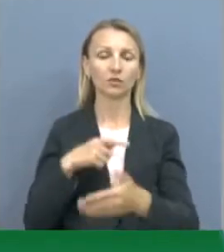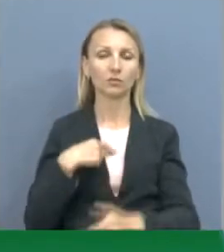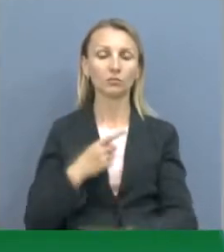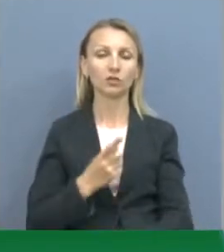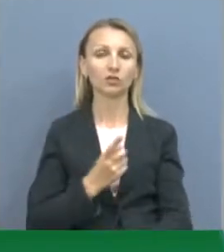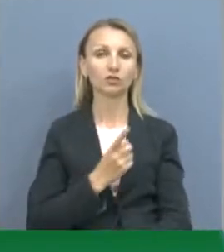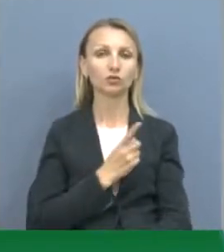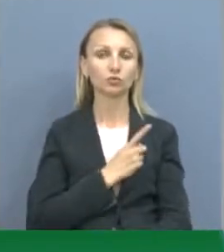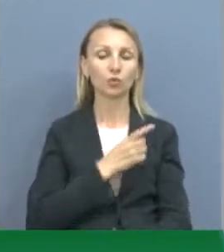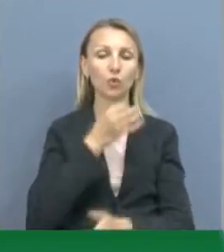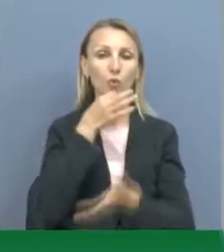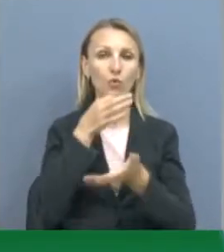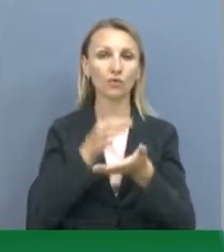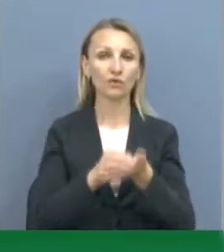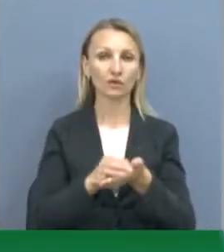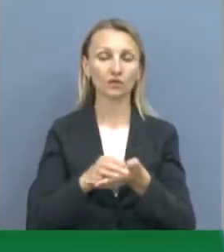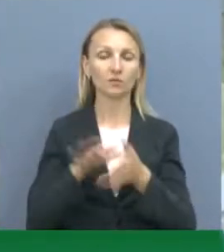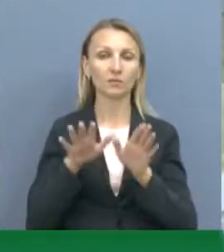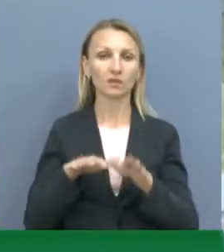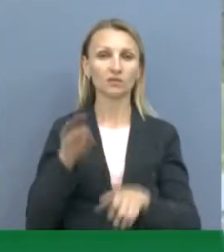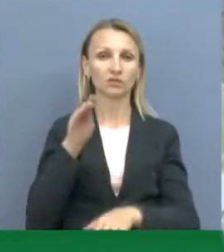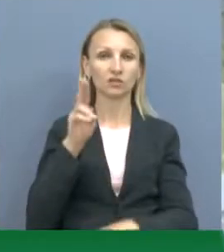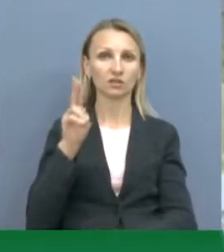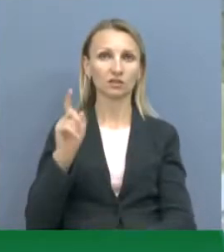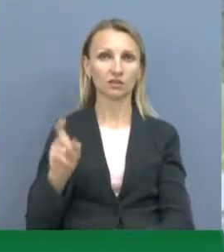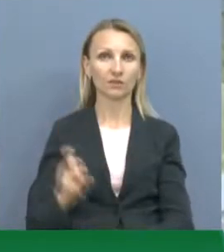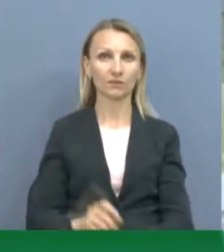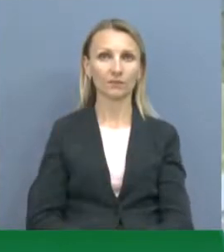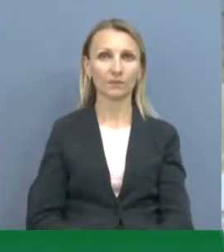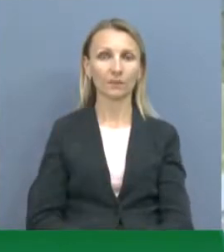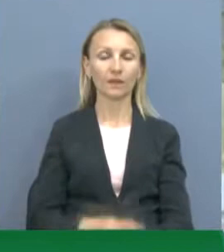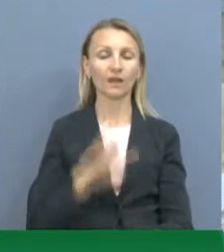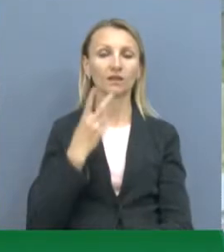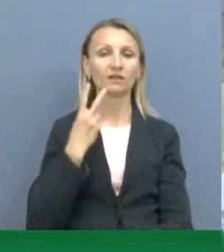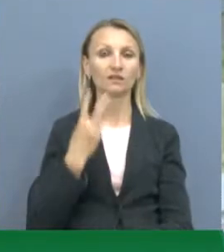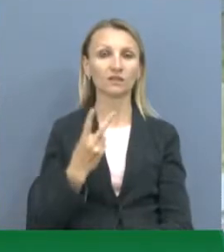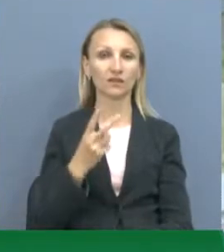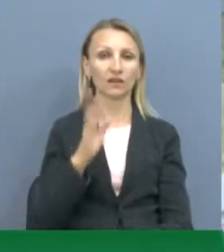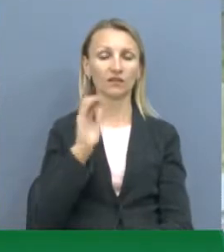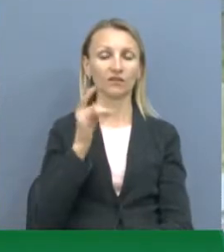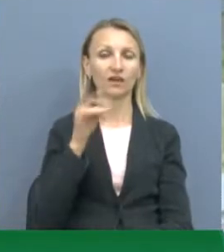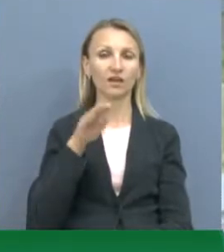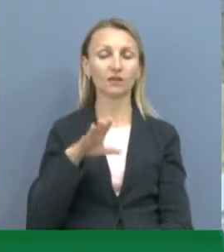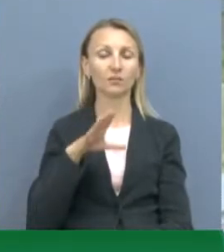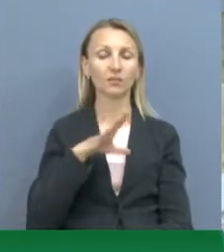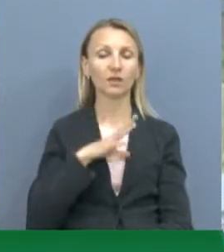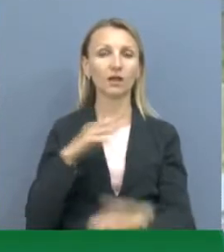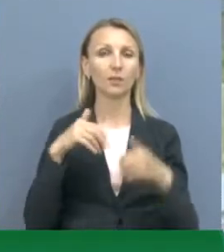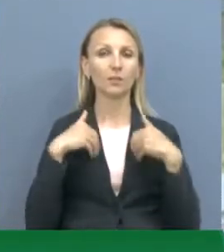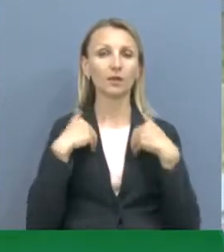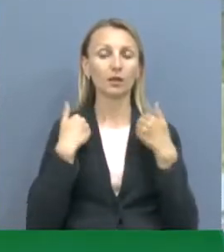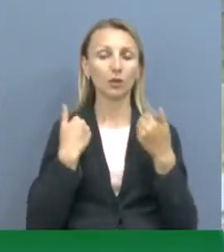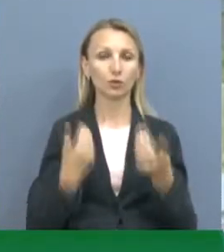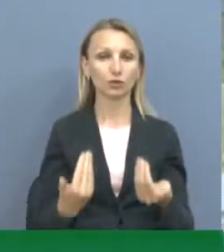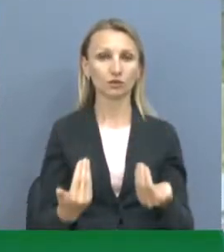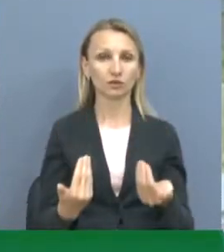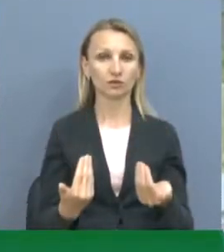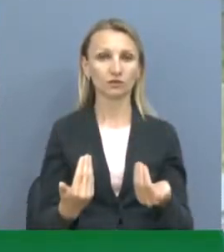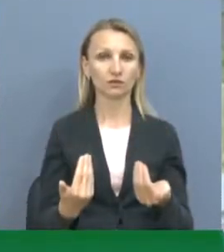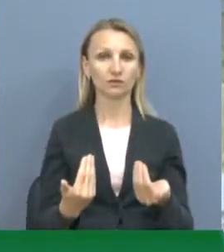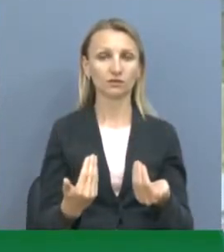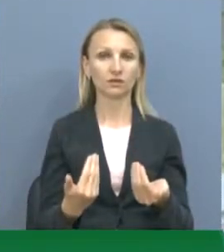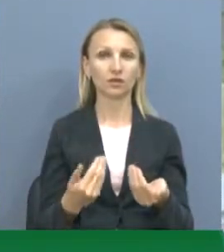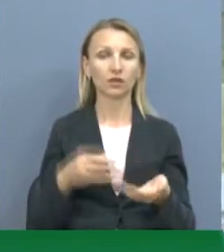от представителей коммунального ведомства. Два варианта было предложено. То есть первый вариант был произвести